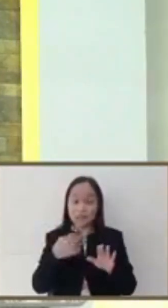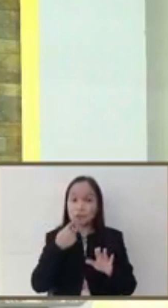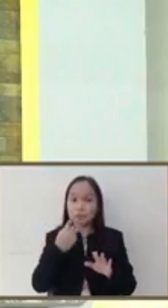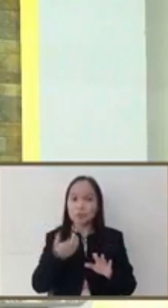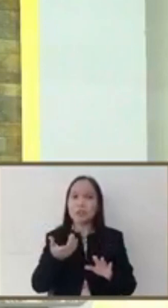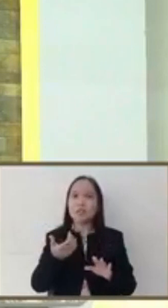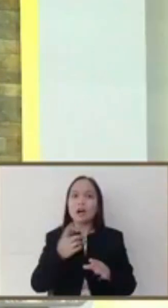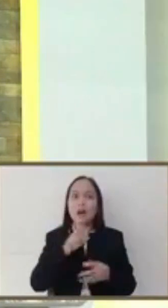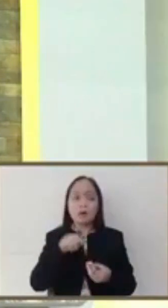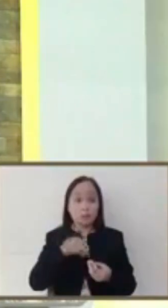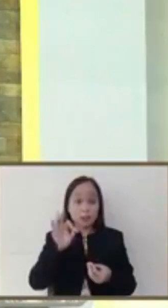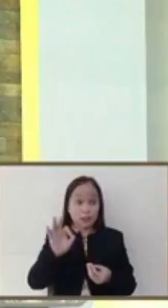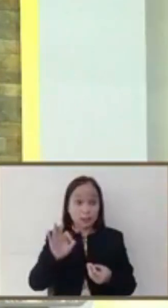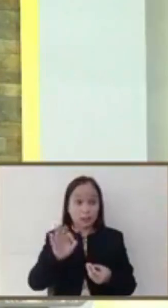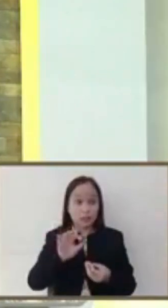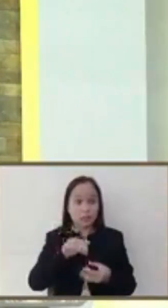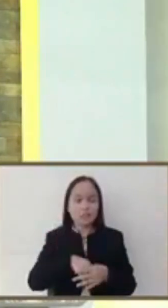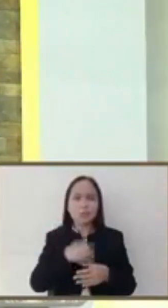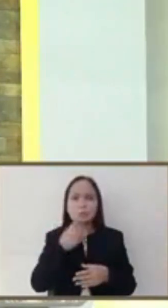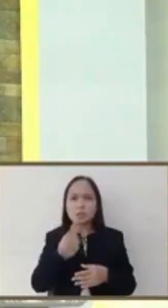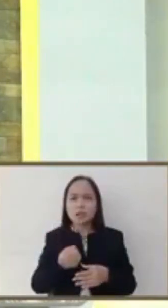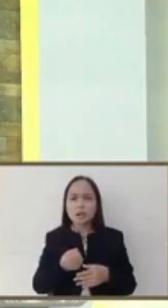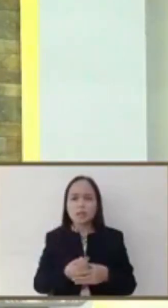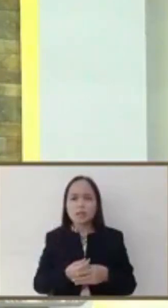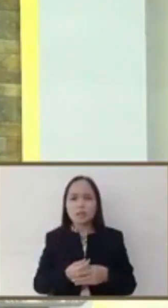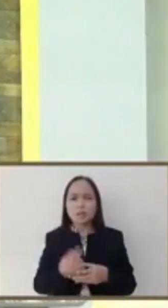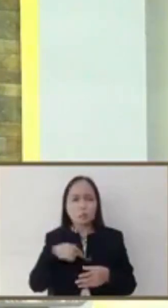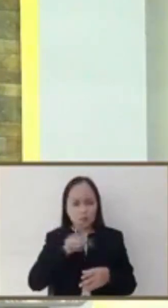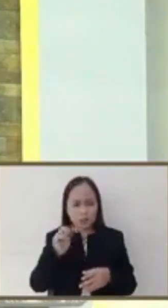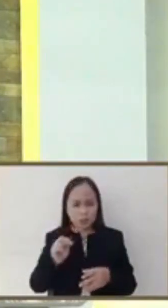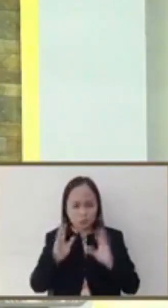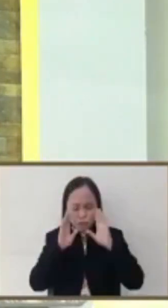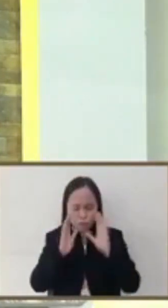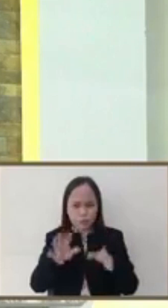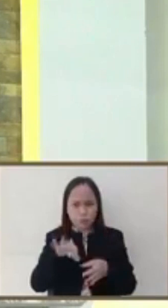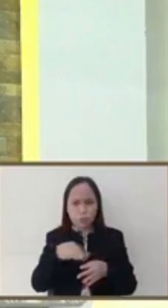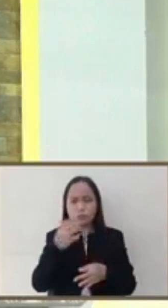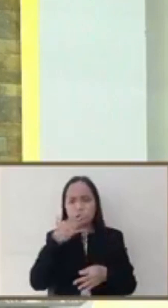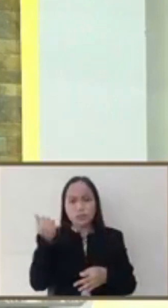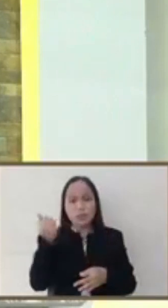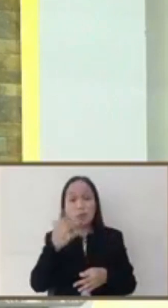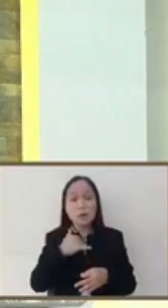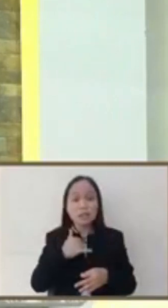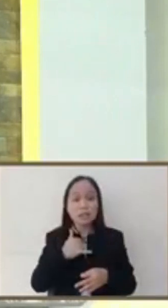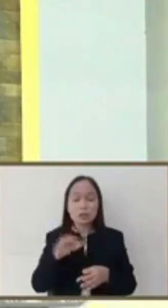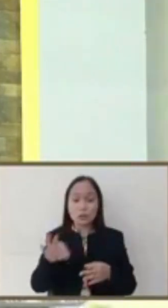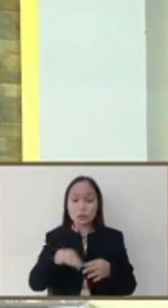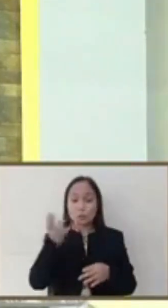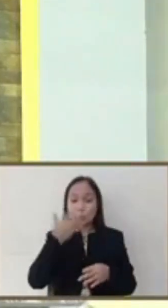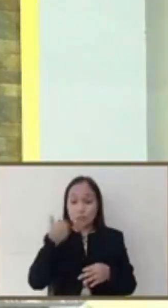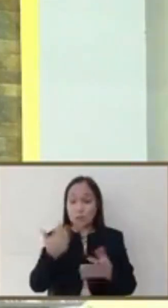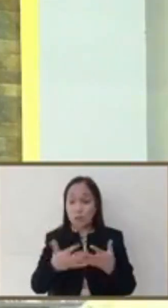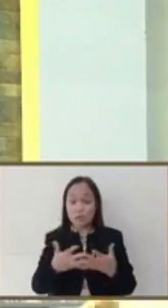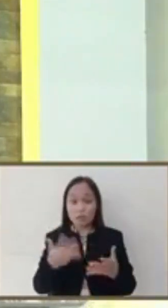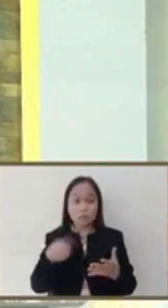inyo yan through preaching, na kinakailang bigyan natin ng pansin ang soul winning. Sapagkat anumang mga ginagawa po natin dito, mga